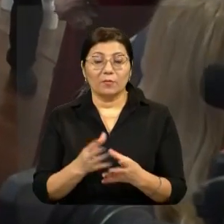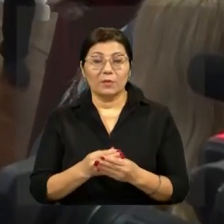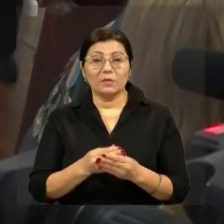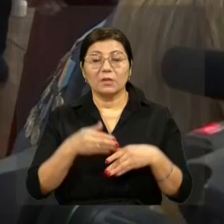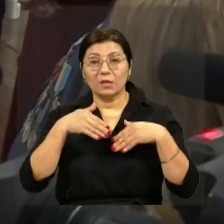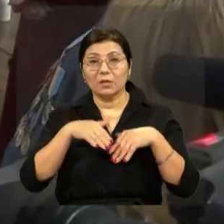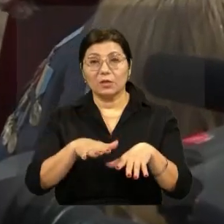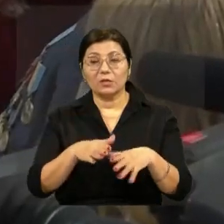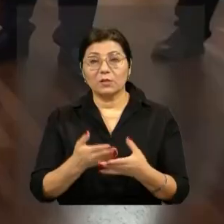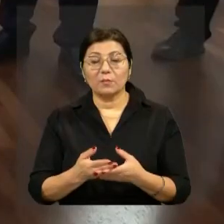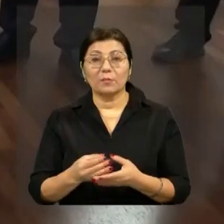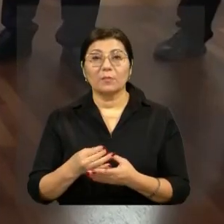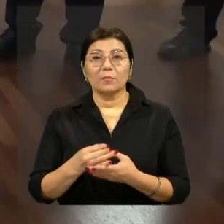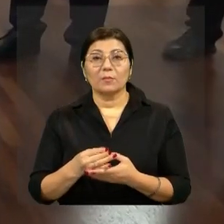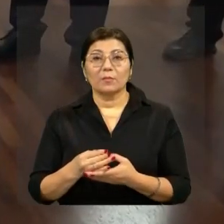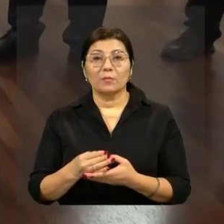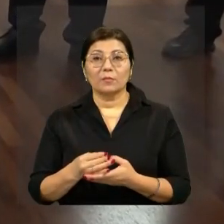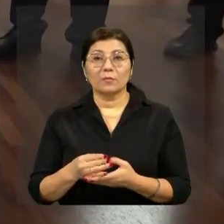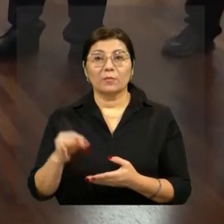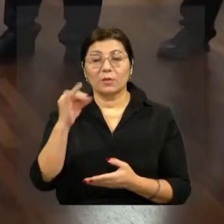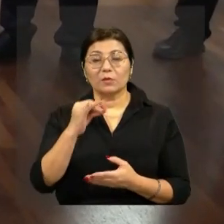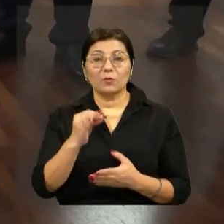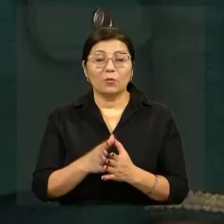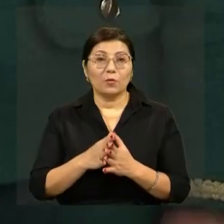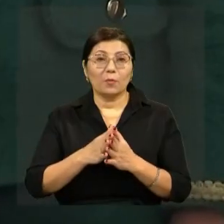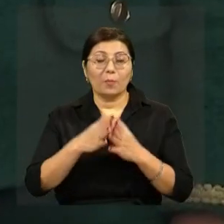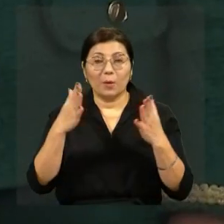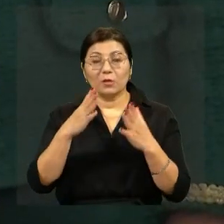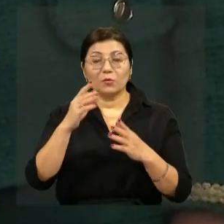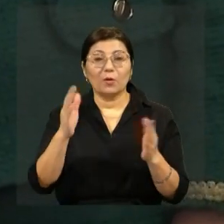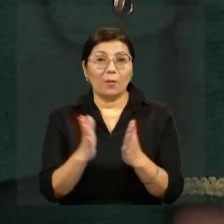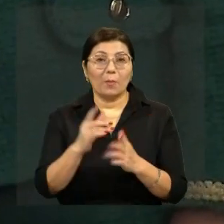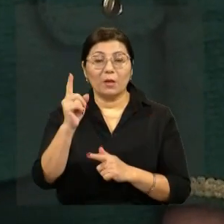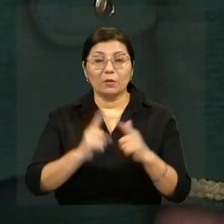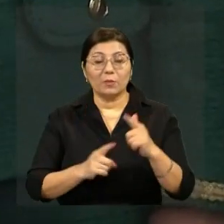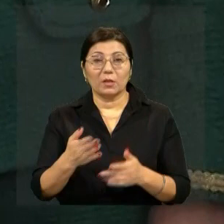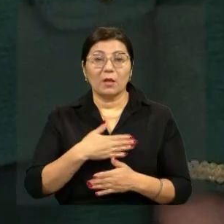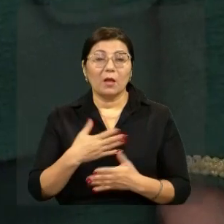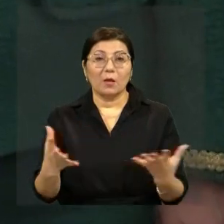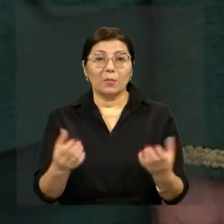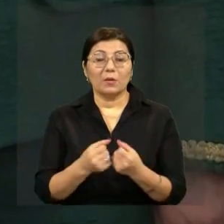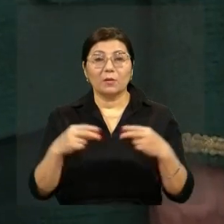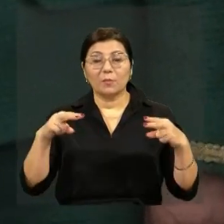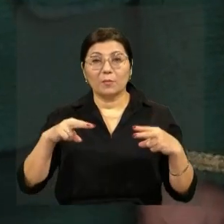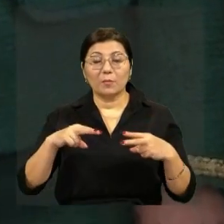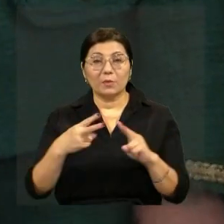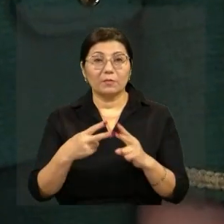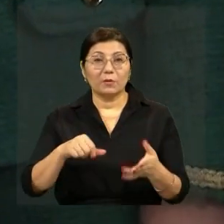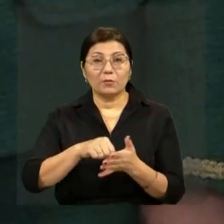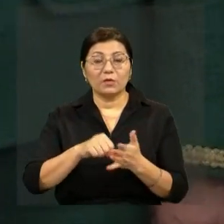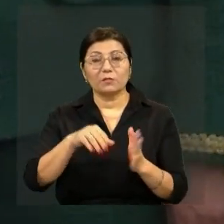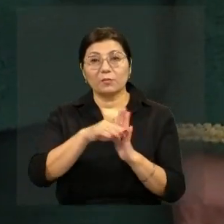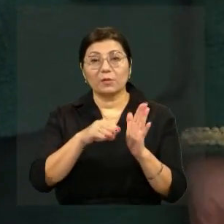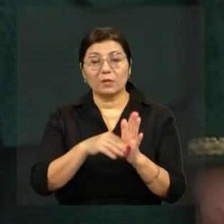вершим вот историю малой и большой Родины. Мы принимаем все реформы, участвуем в программах. Я